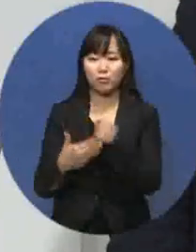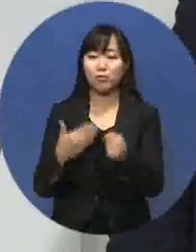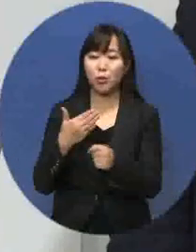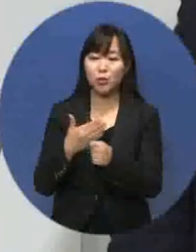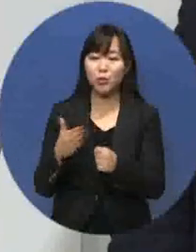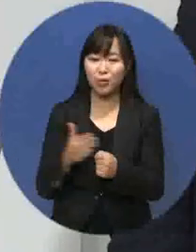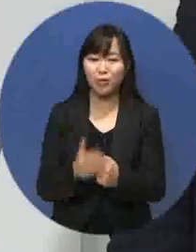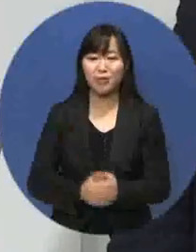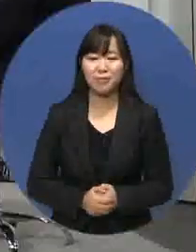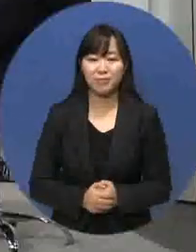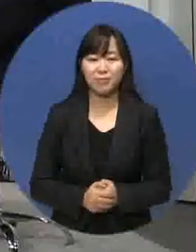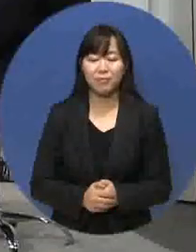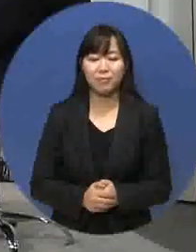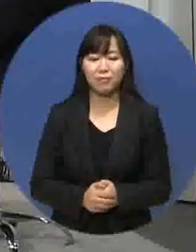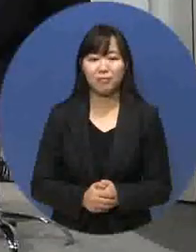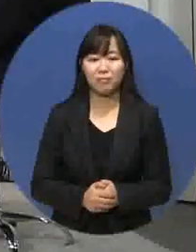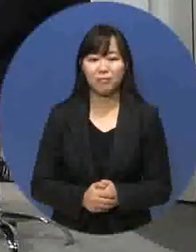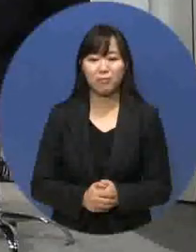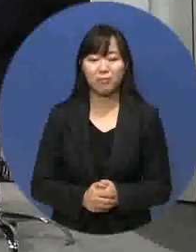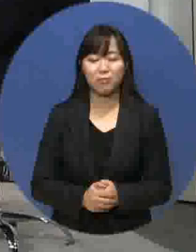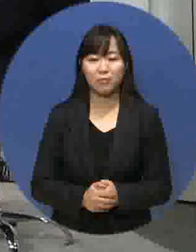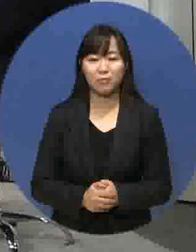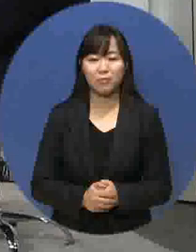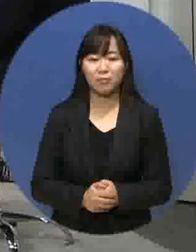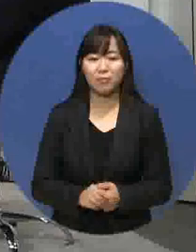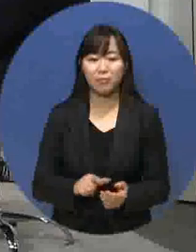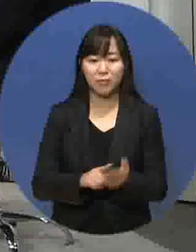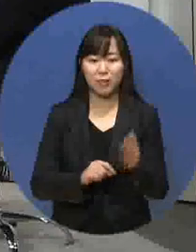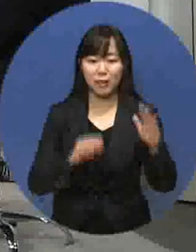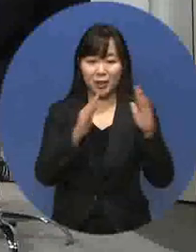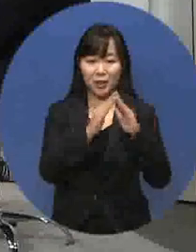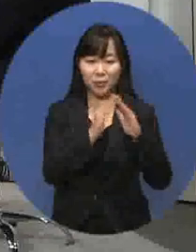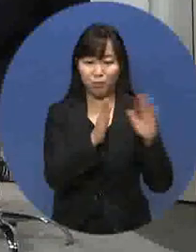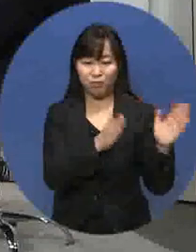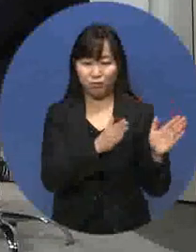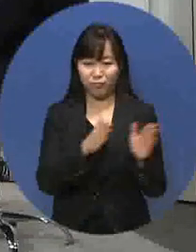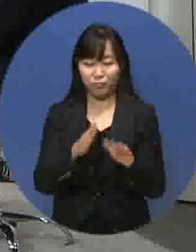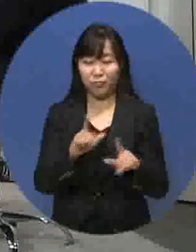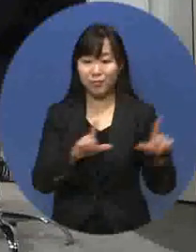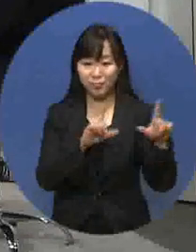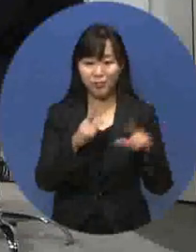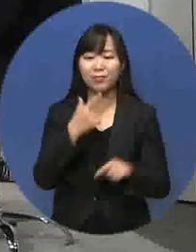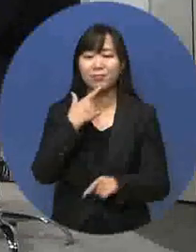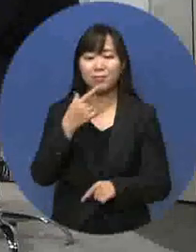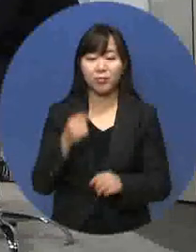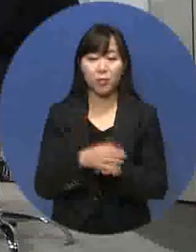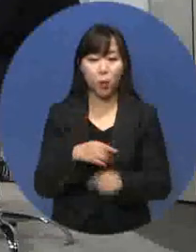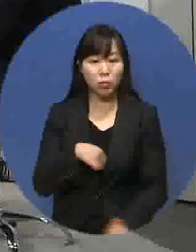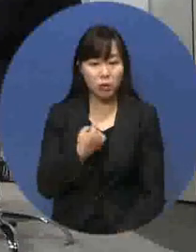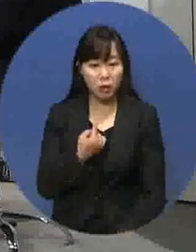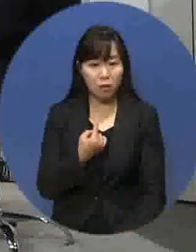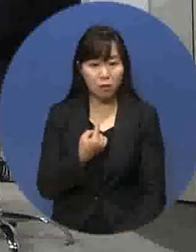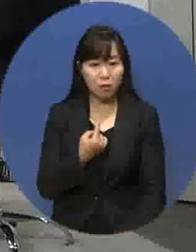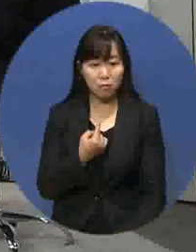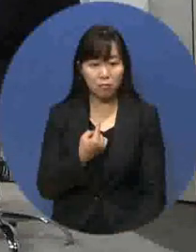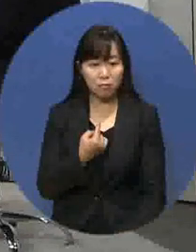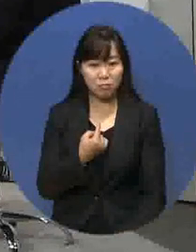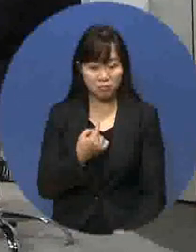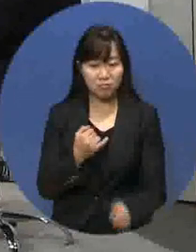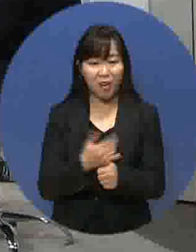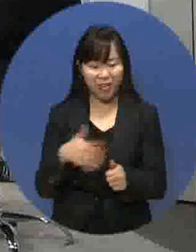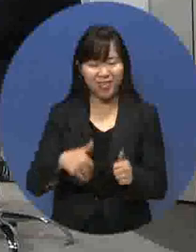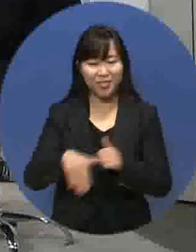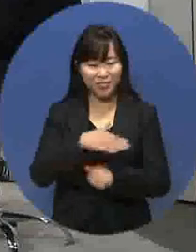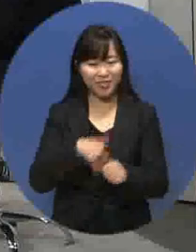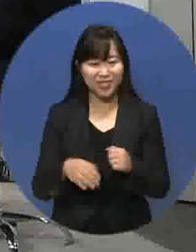같습니다. 그러면 거기 뭐 주택을 마련해가지고 네, 내려갔어요. 네, 네. 그럼 혼자 살겠지, 뭐 총각이니까.